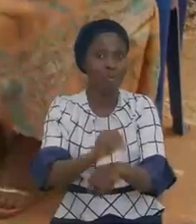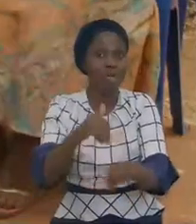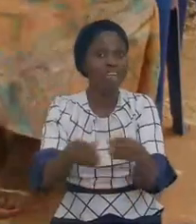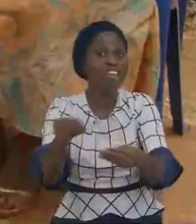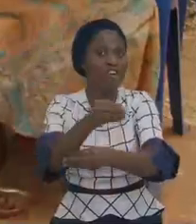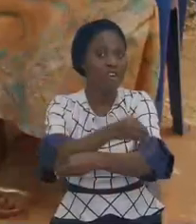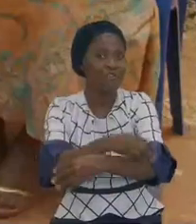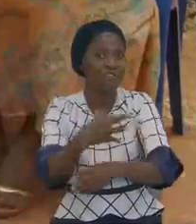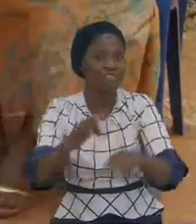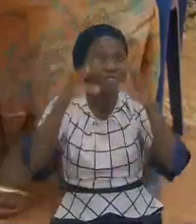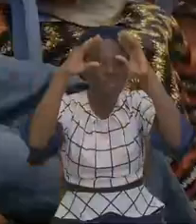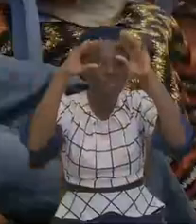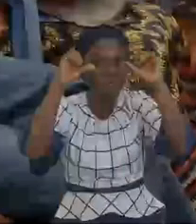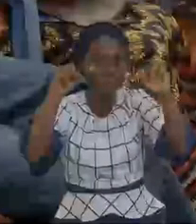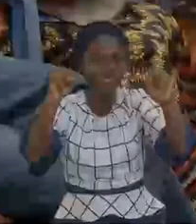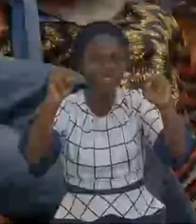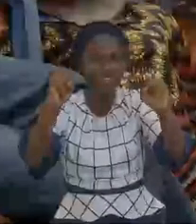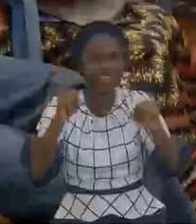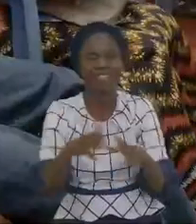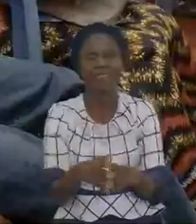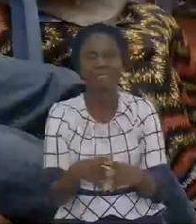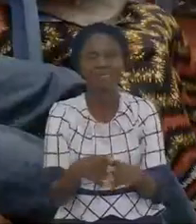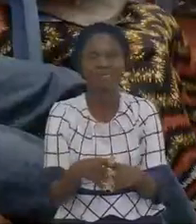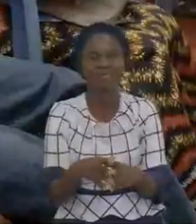la, il travaillera à la présidence.